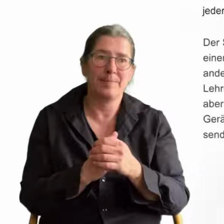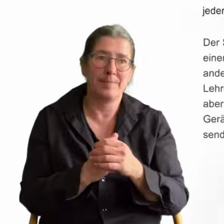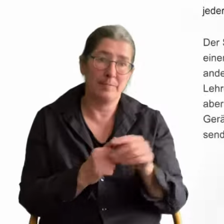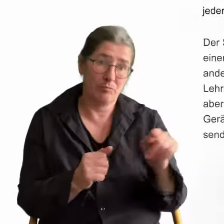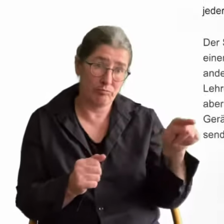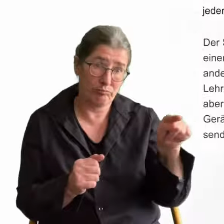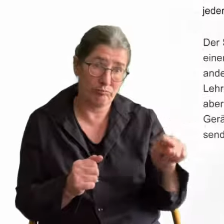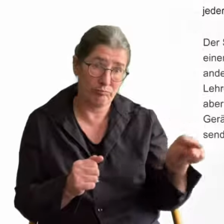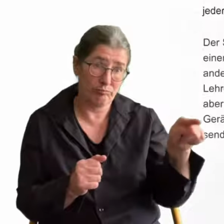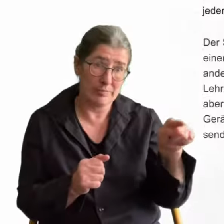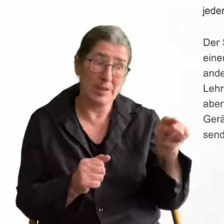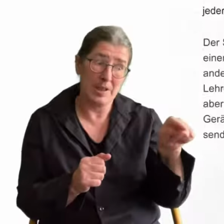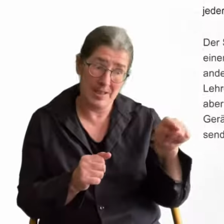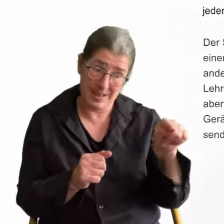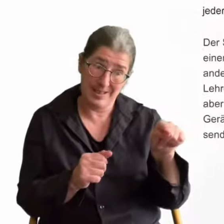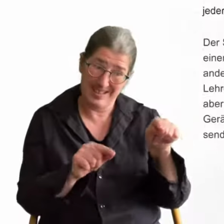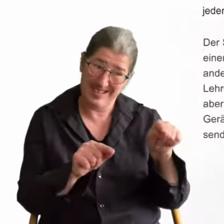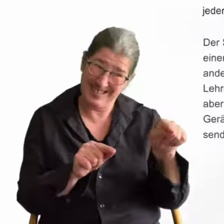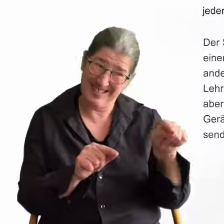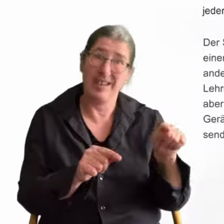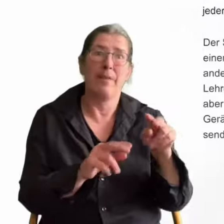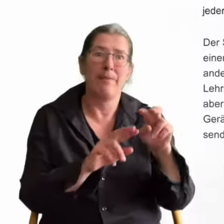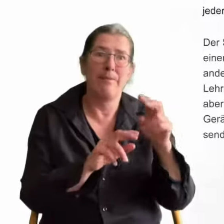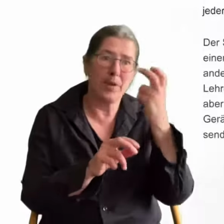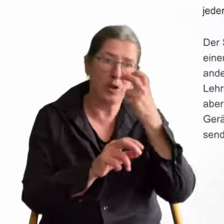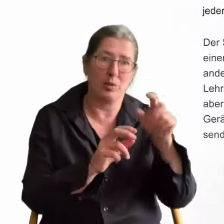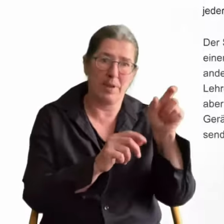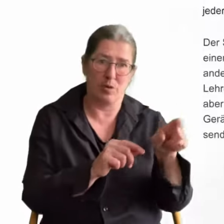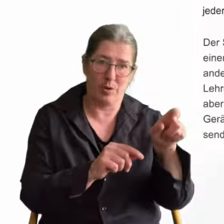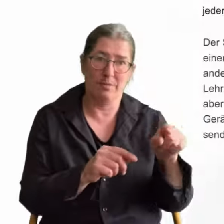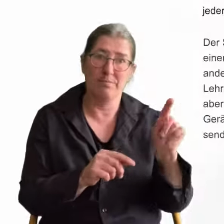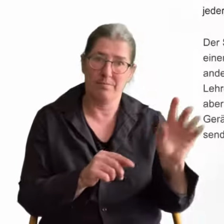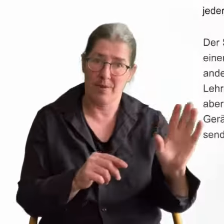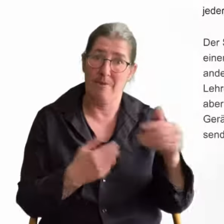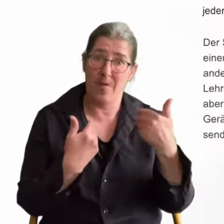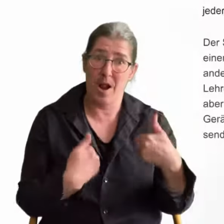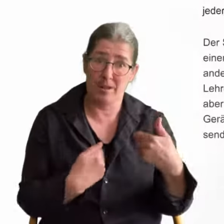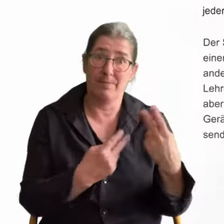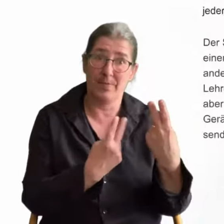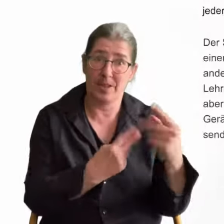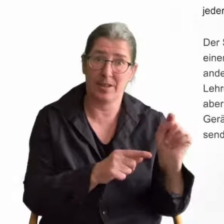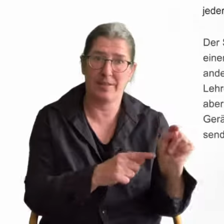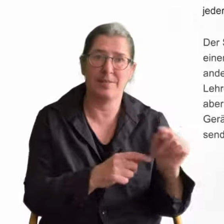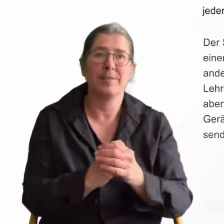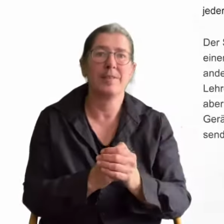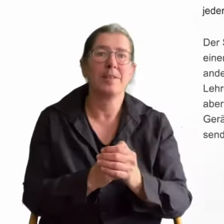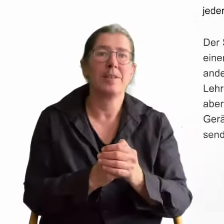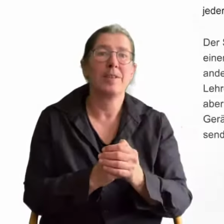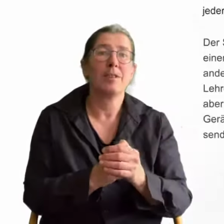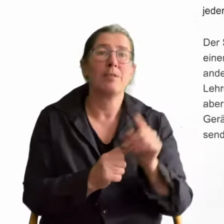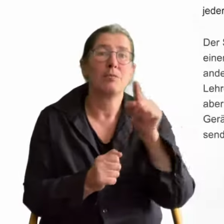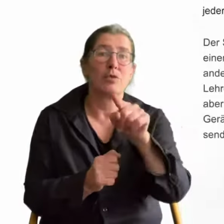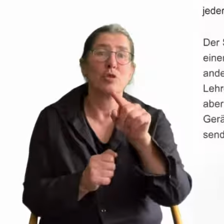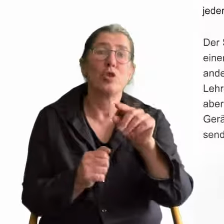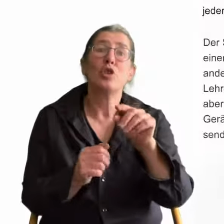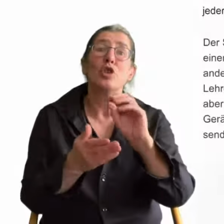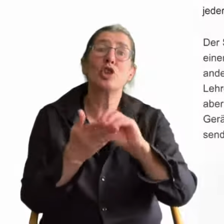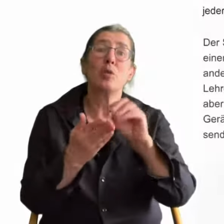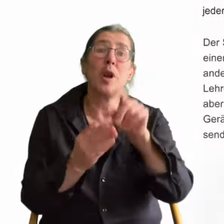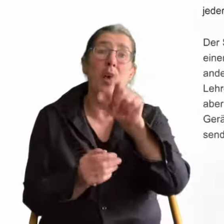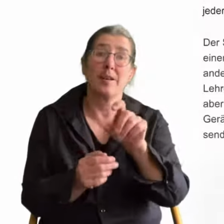ist hier um den geht es eigentlich wirklich um dessen verhalten und ein schüler